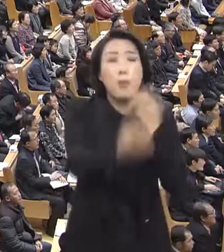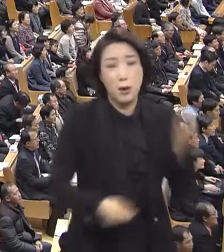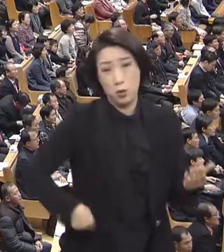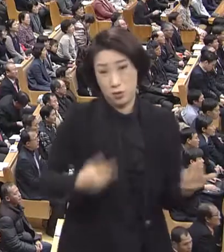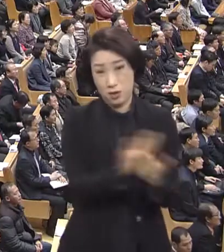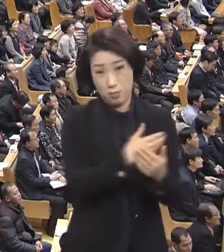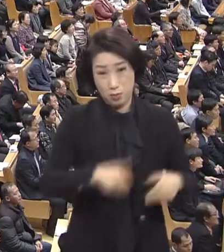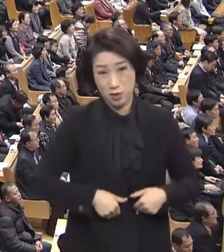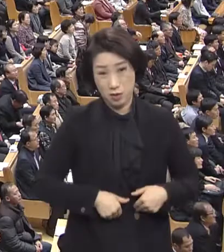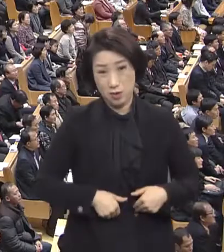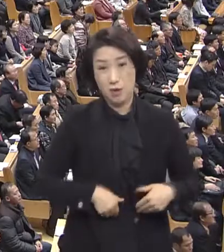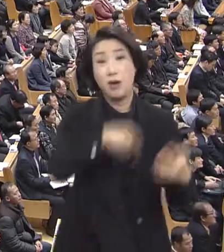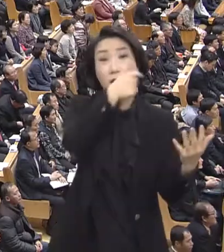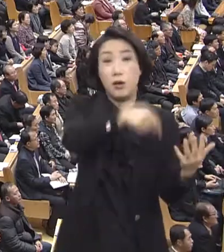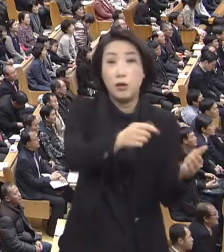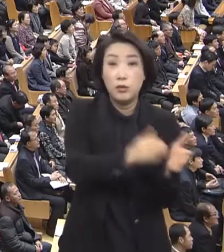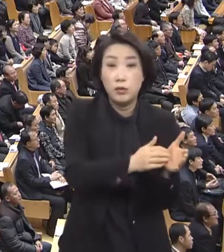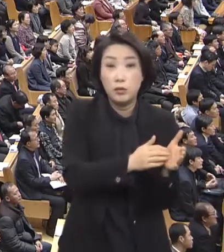싶으면.